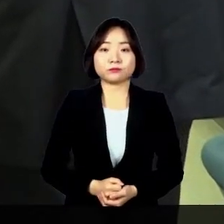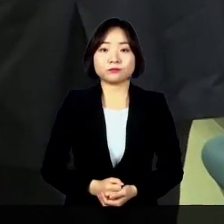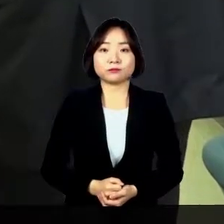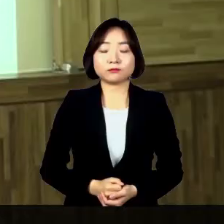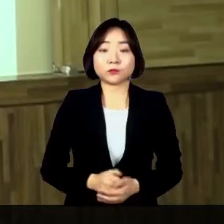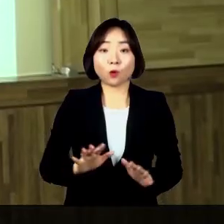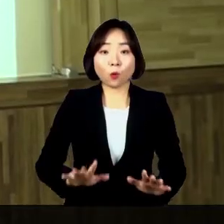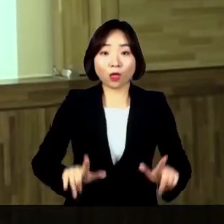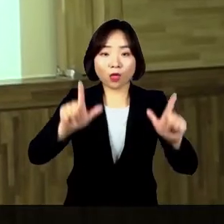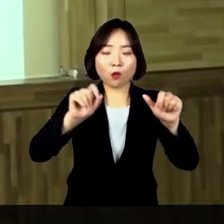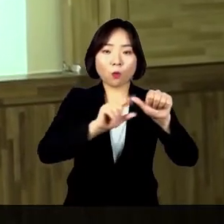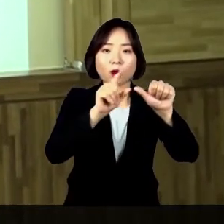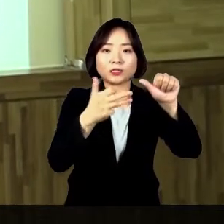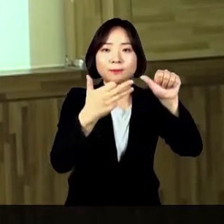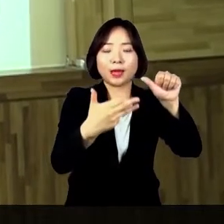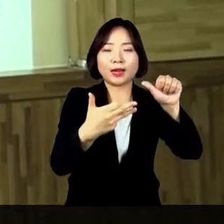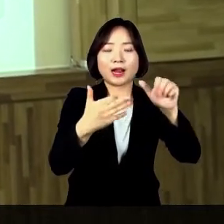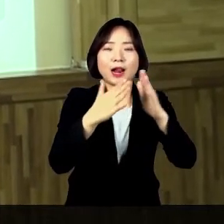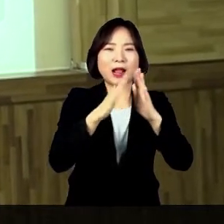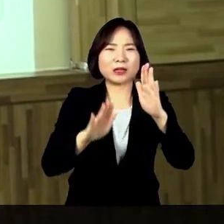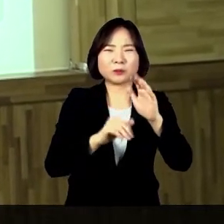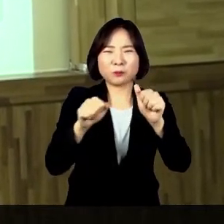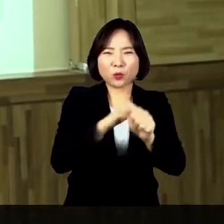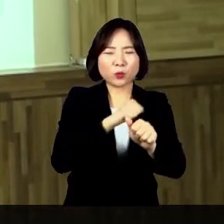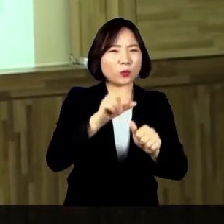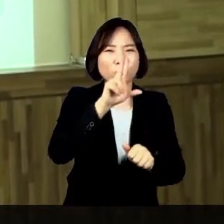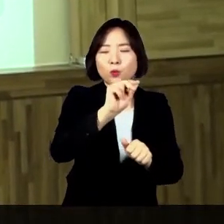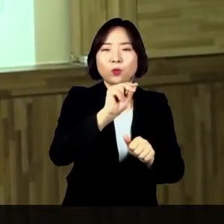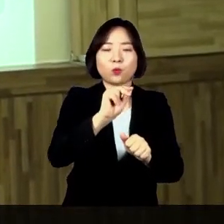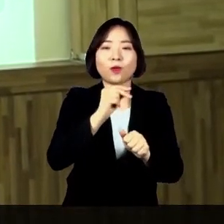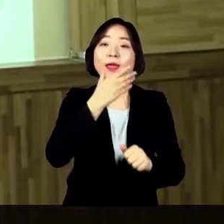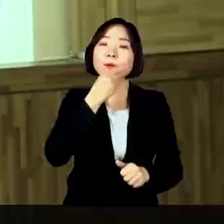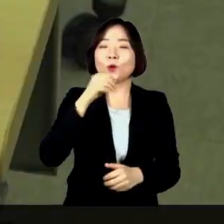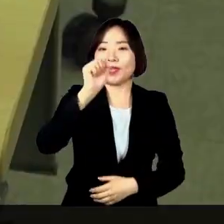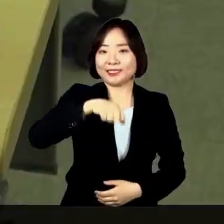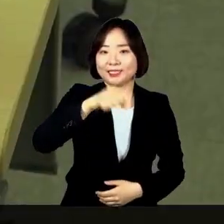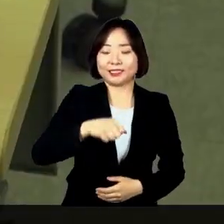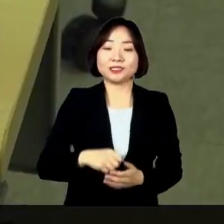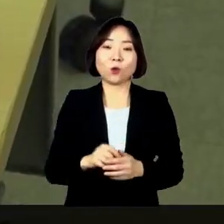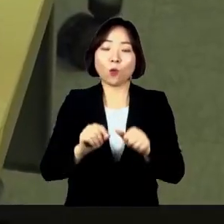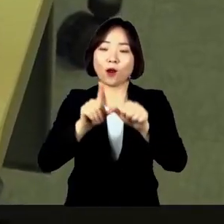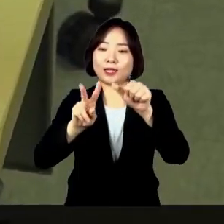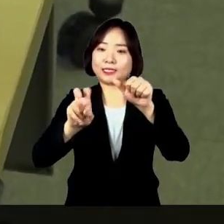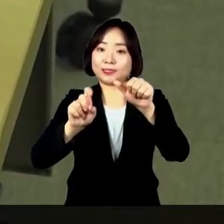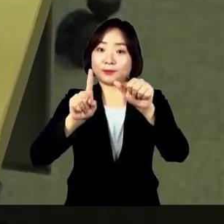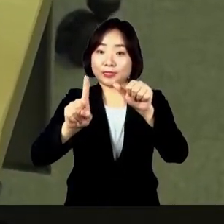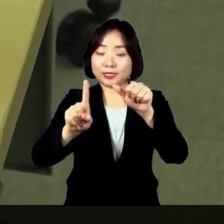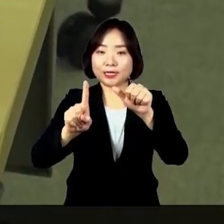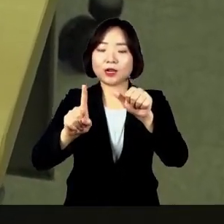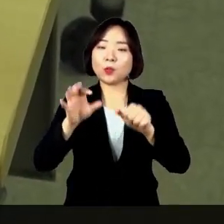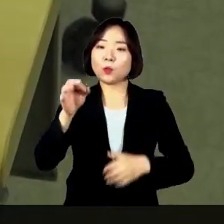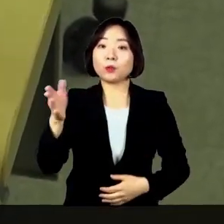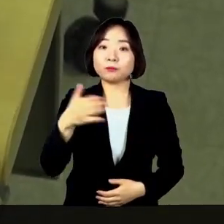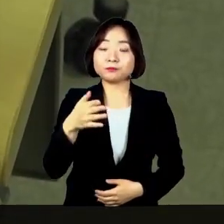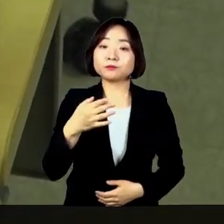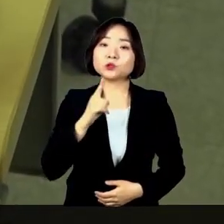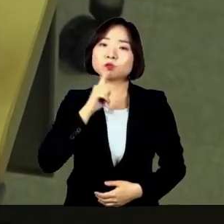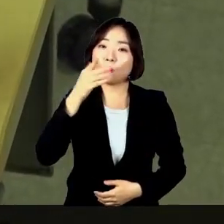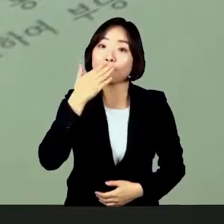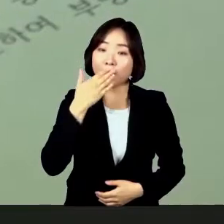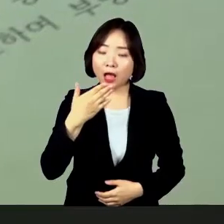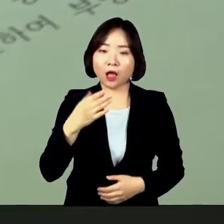있습니다. 올해는 5월 18일 가정폭력도, 가정화목 예스, 5월 25일 돈 없어도 소송할 수